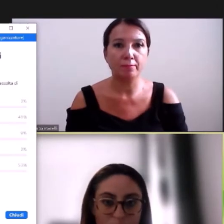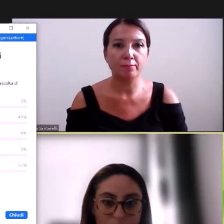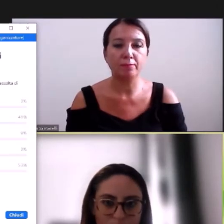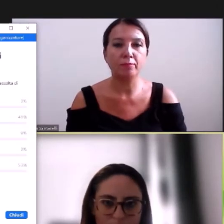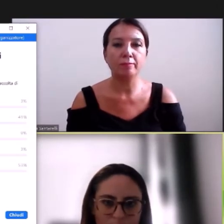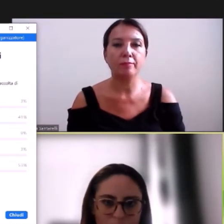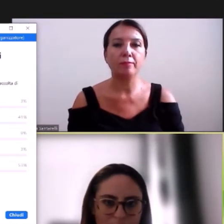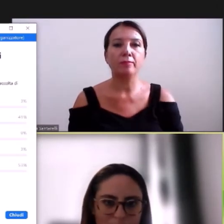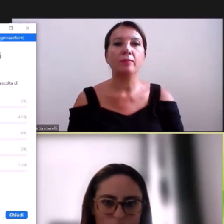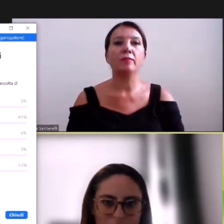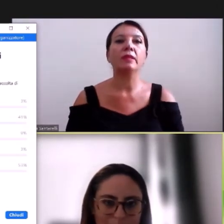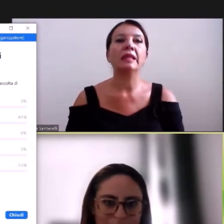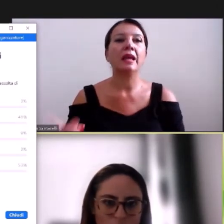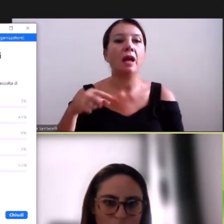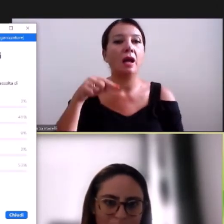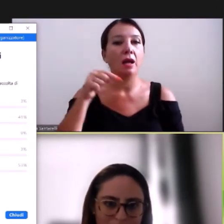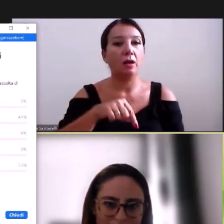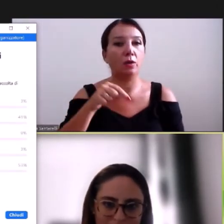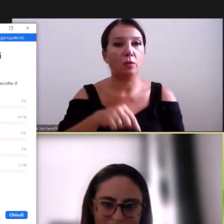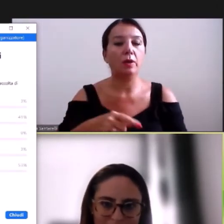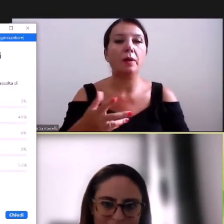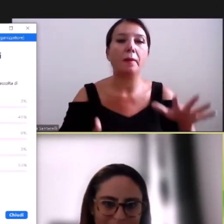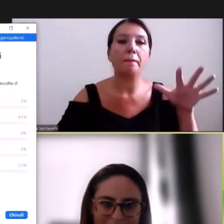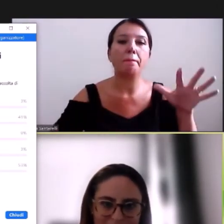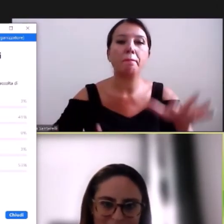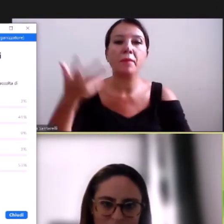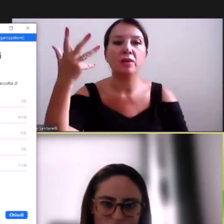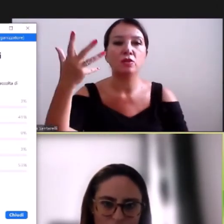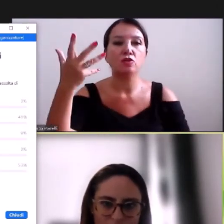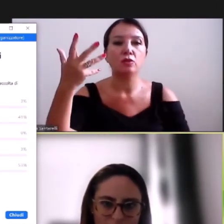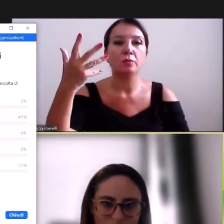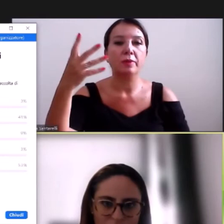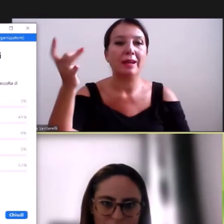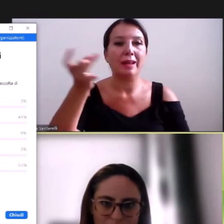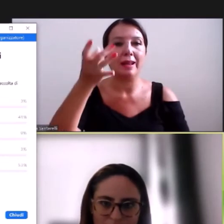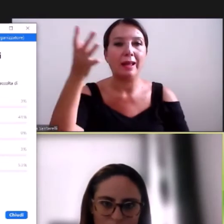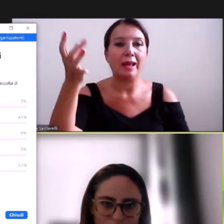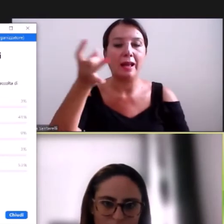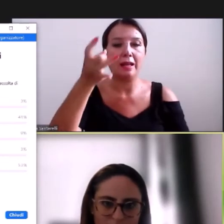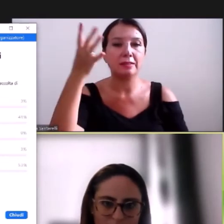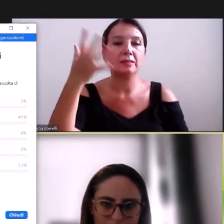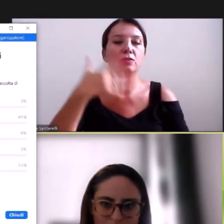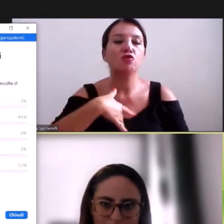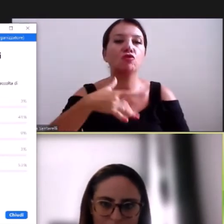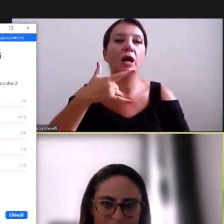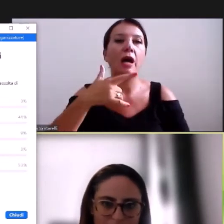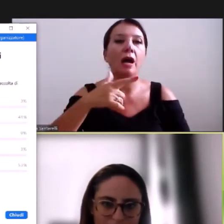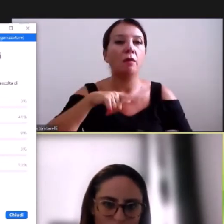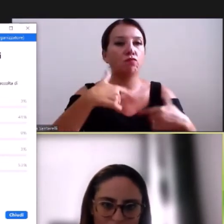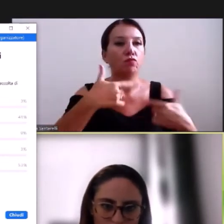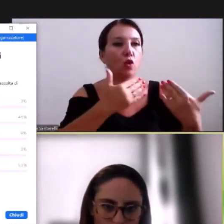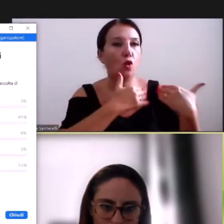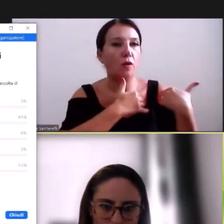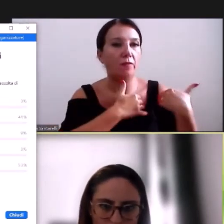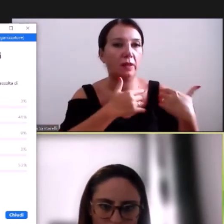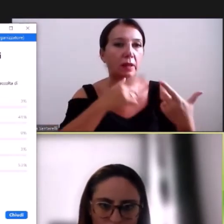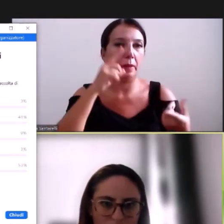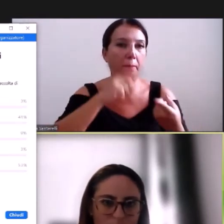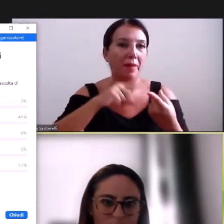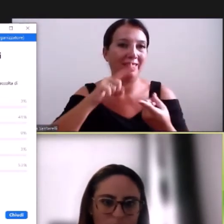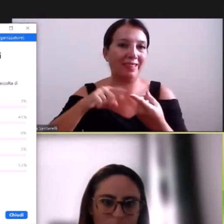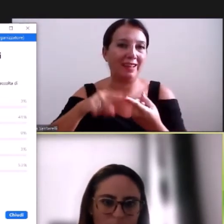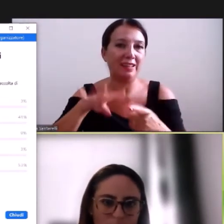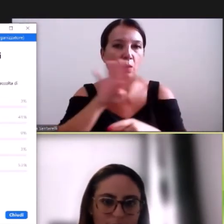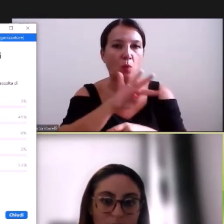Allora, anche qui, allora, nella maggior parte dei casi c'è il conferimento delle batterie nel